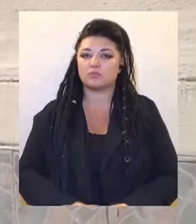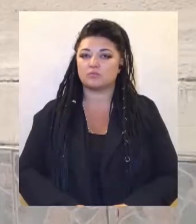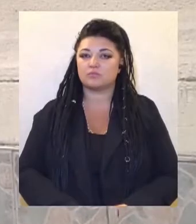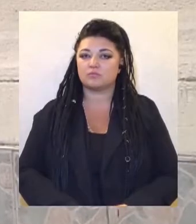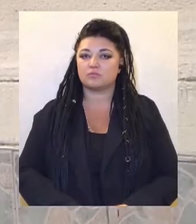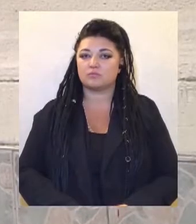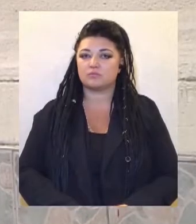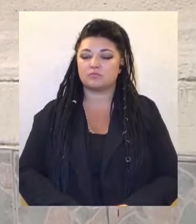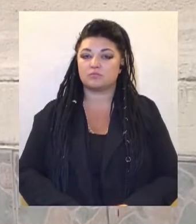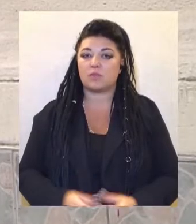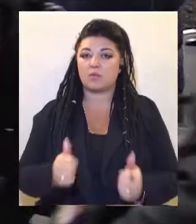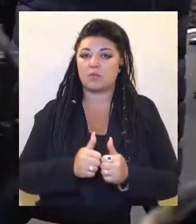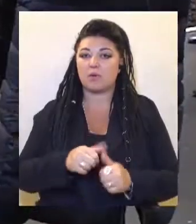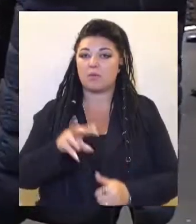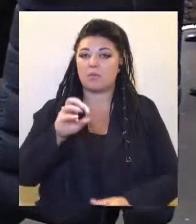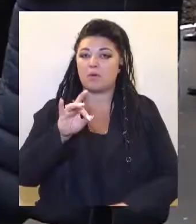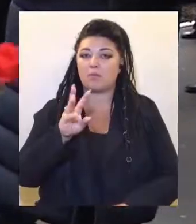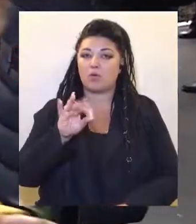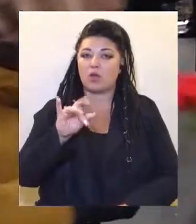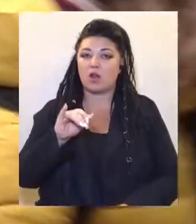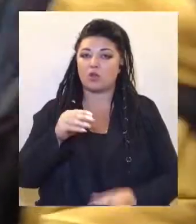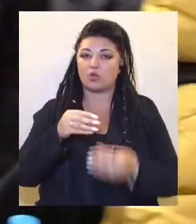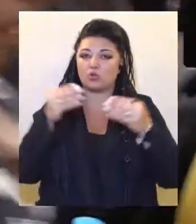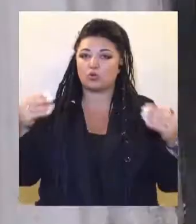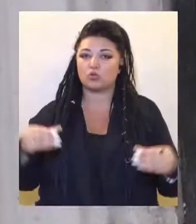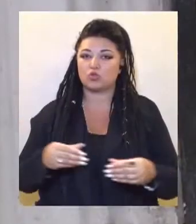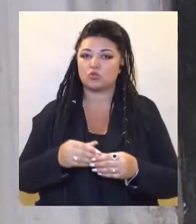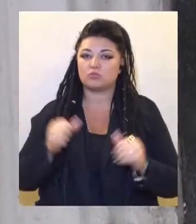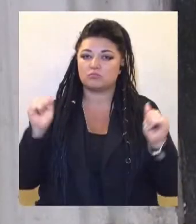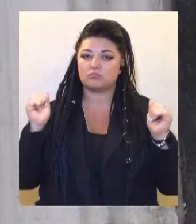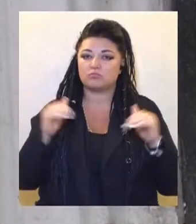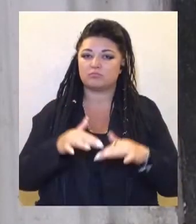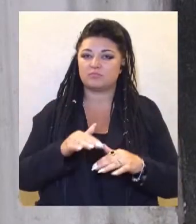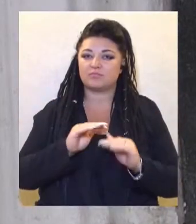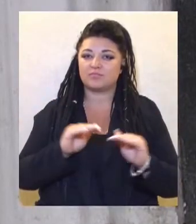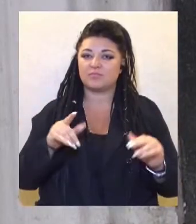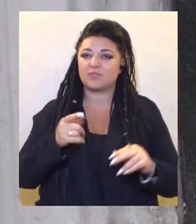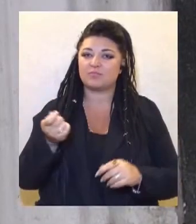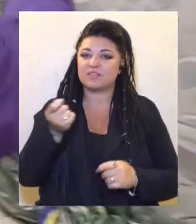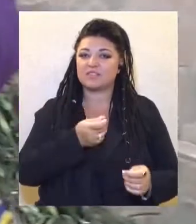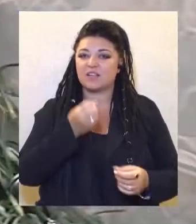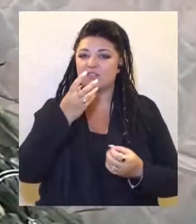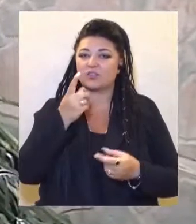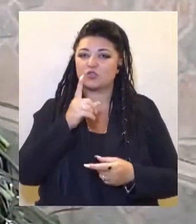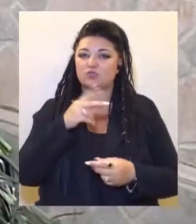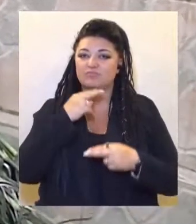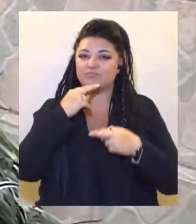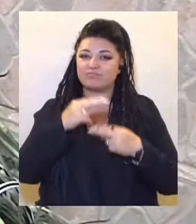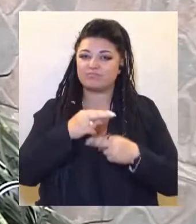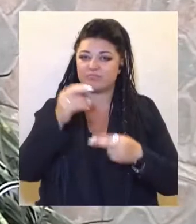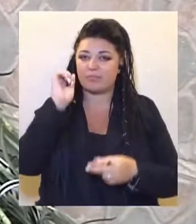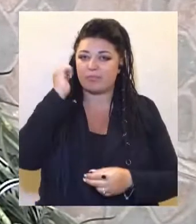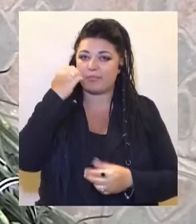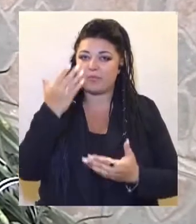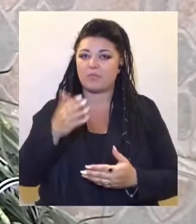дошки Юрію та Івану Липам зібралися люди. Туди вони принесли квіти, аби вшанувати пам'ять загиблих воїнів під час бою під Крутами.